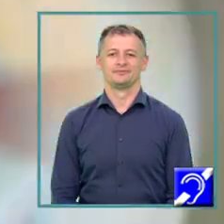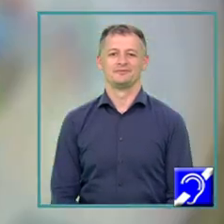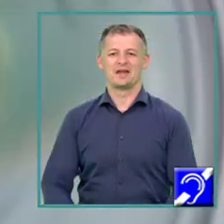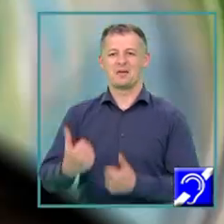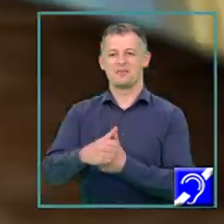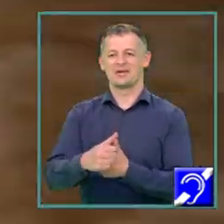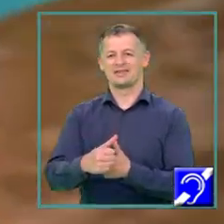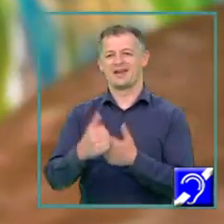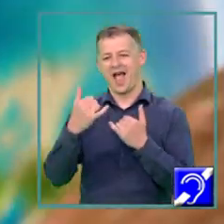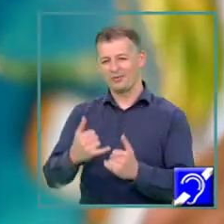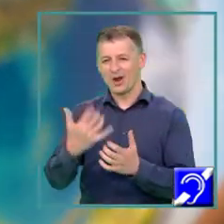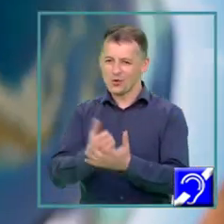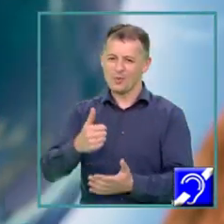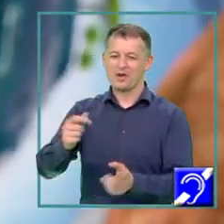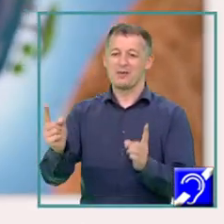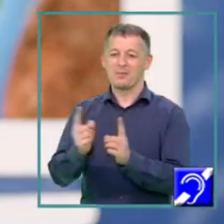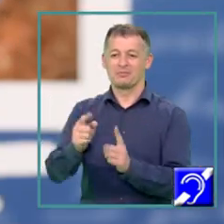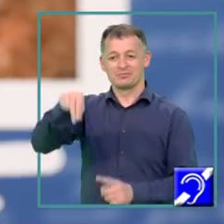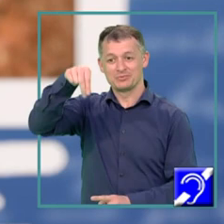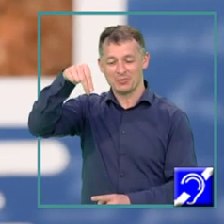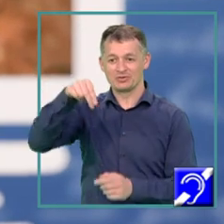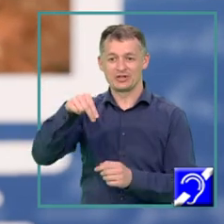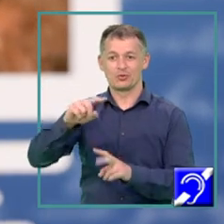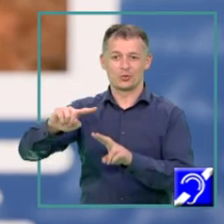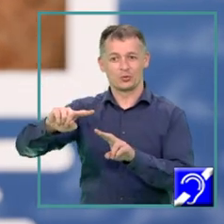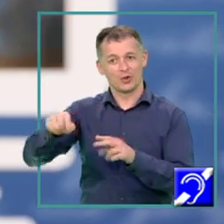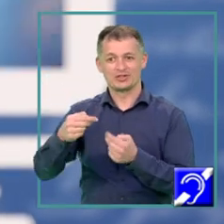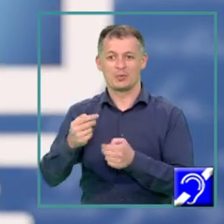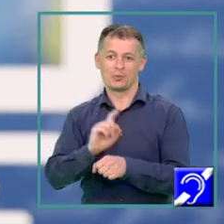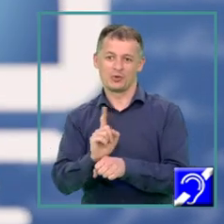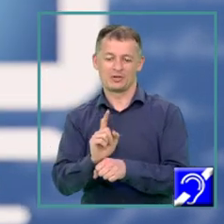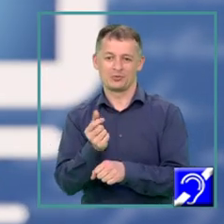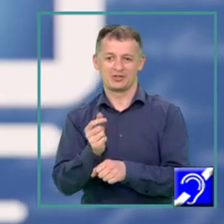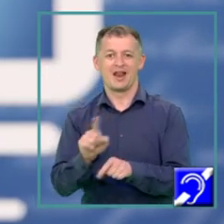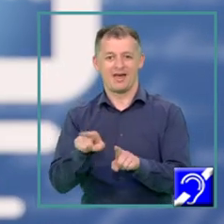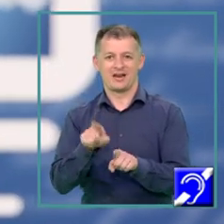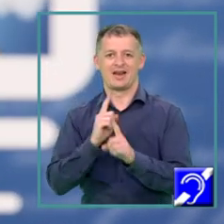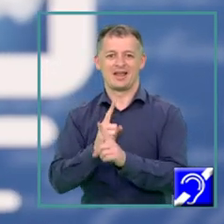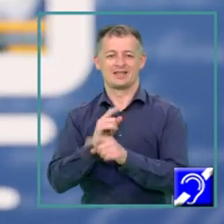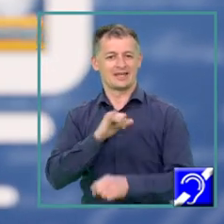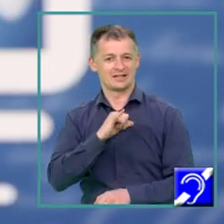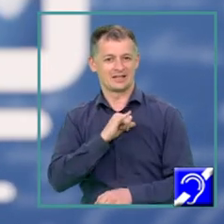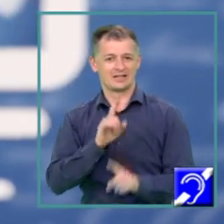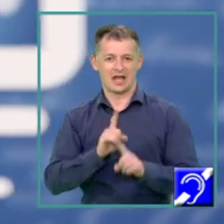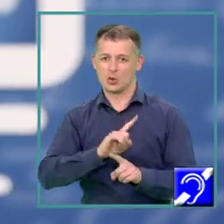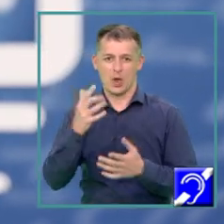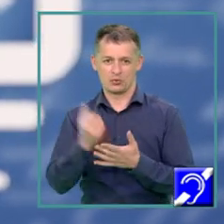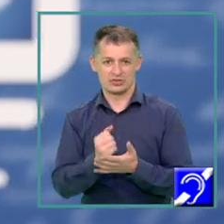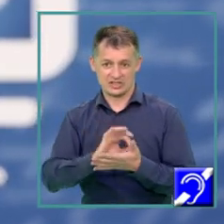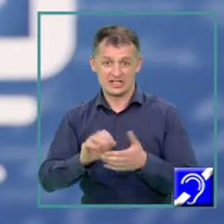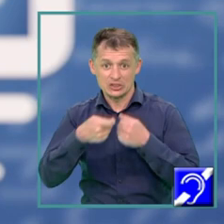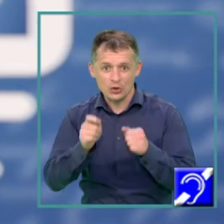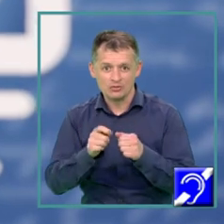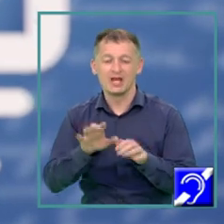Prieteni, luăm o scurtă pauză, dar ne întoarcem în câteva minute cu o lecție la fel de interesantă. În caz că n-ați reușit să vă notați tot,